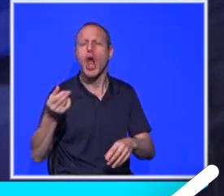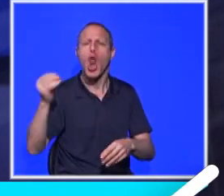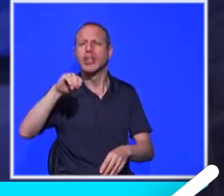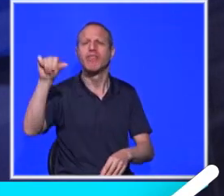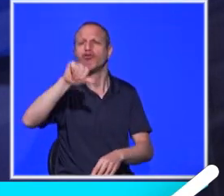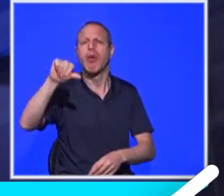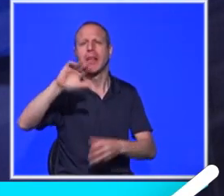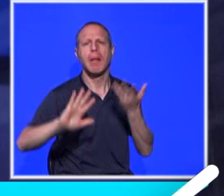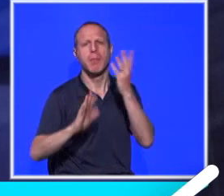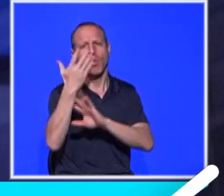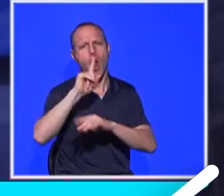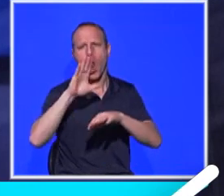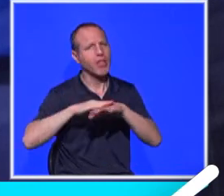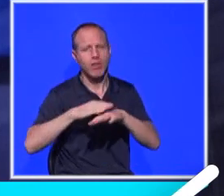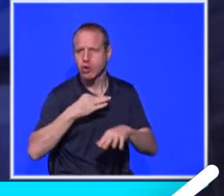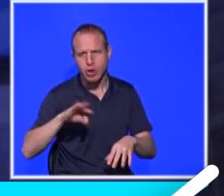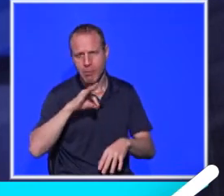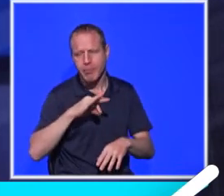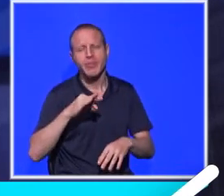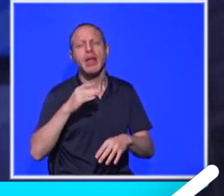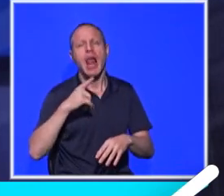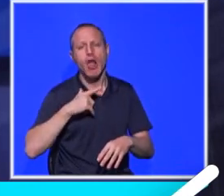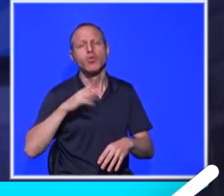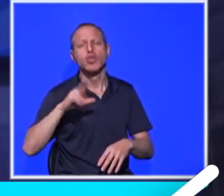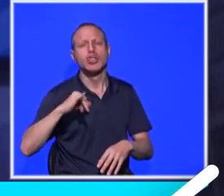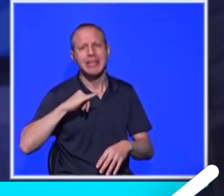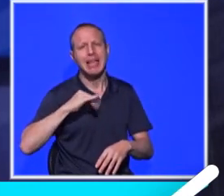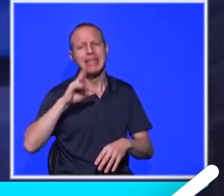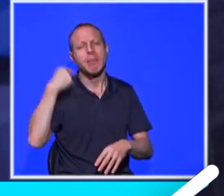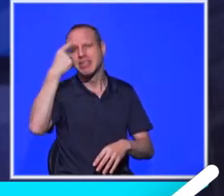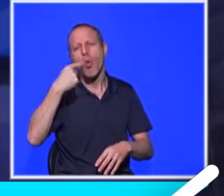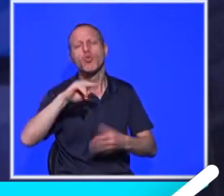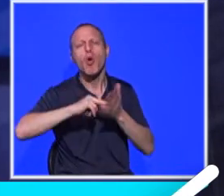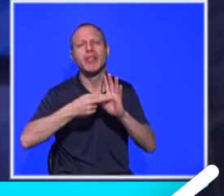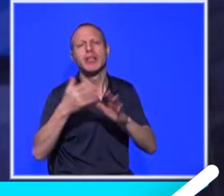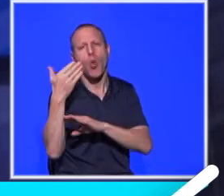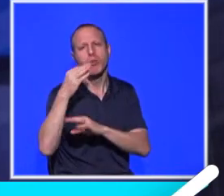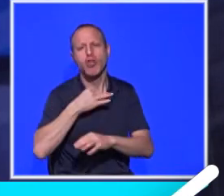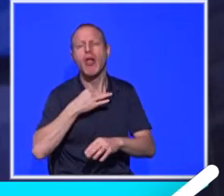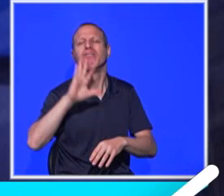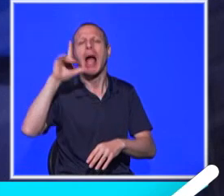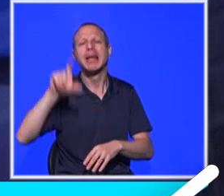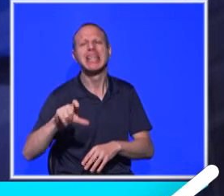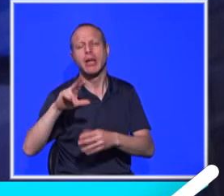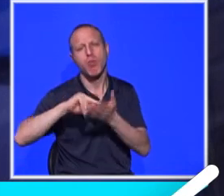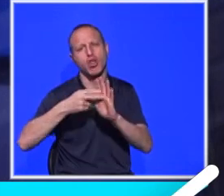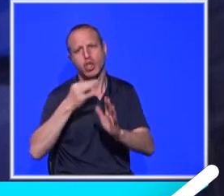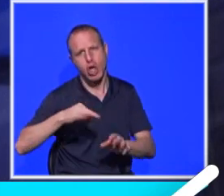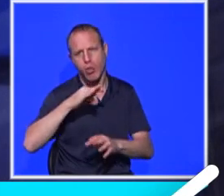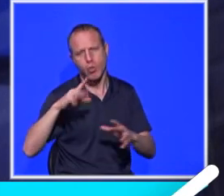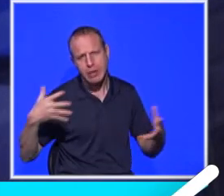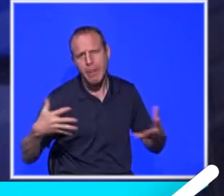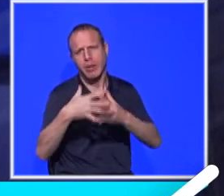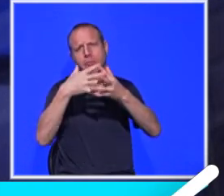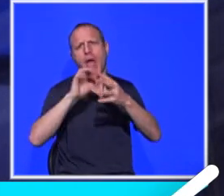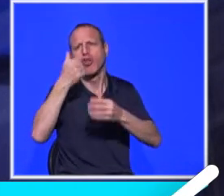התפקיד שלנו. לנו יש אינטרס שגם הזהות הפוליטית-לאומית שלנו, וגם הזהות האזרחית-פוליטית שלנו, יהיו בסינק הכי